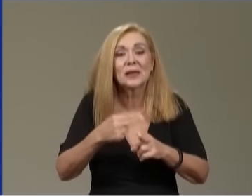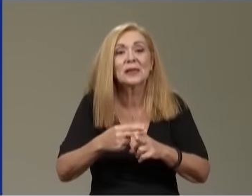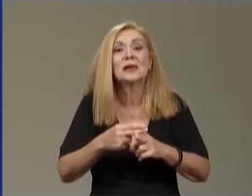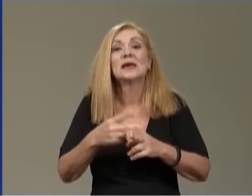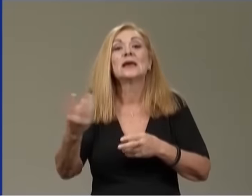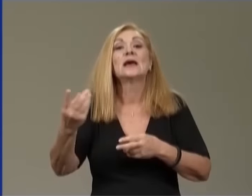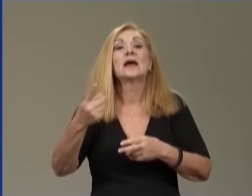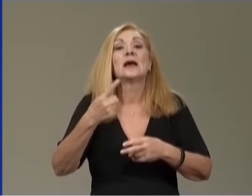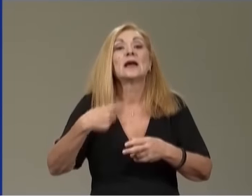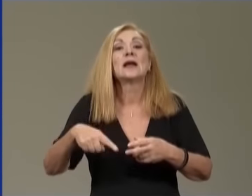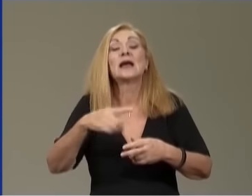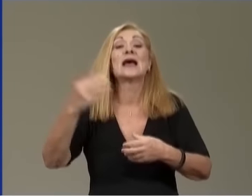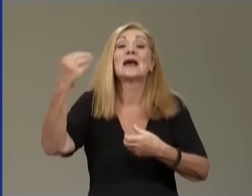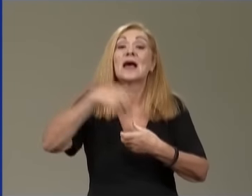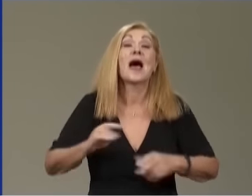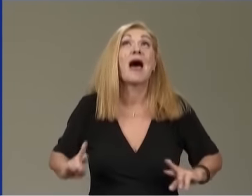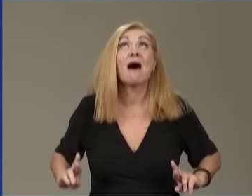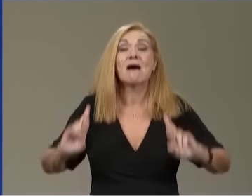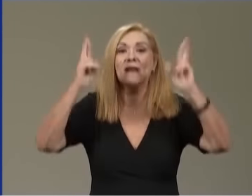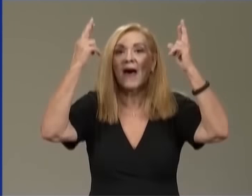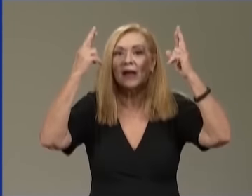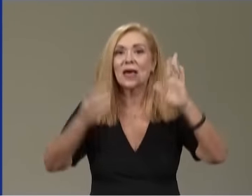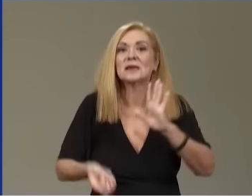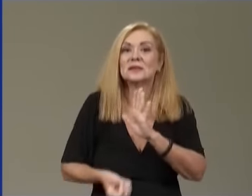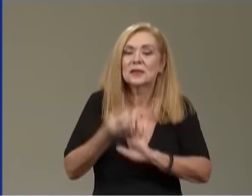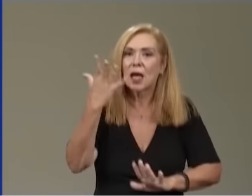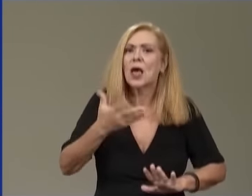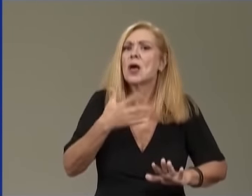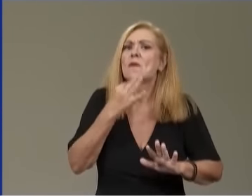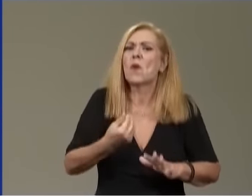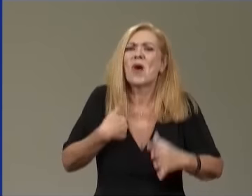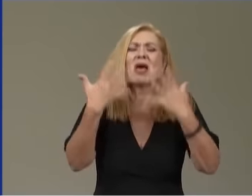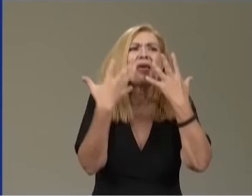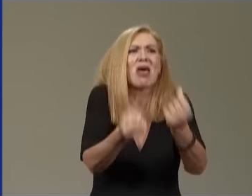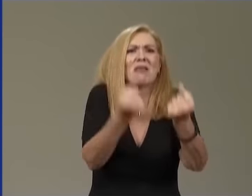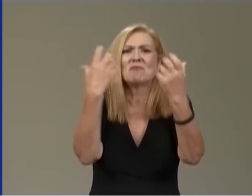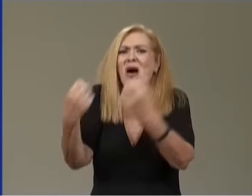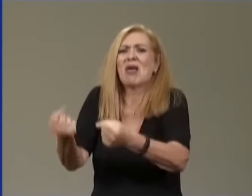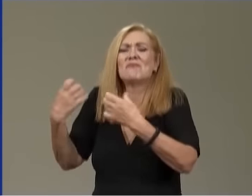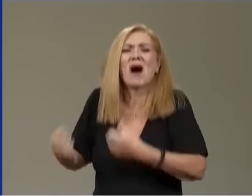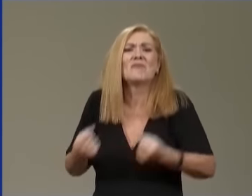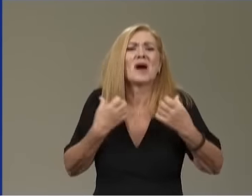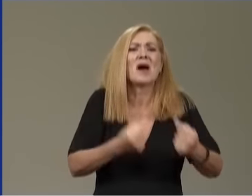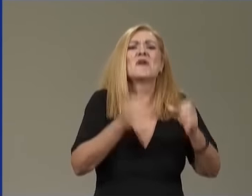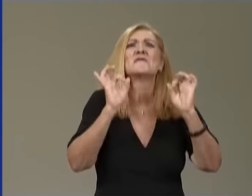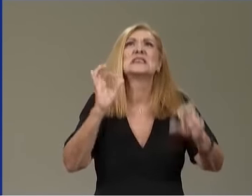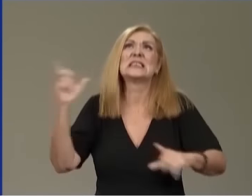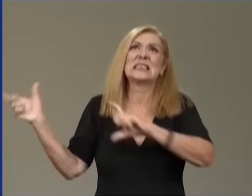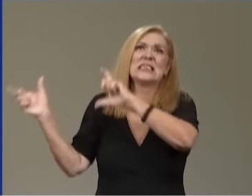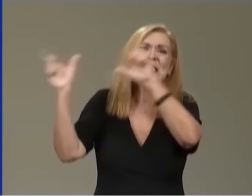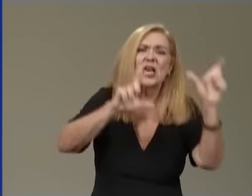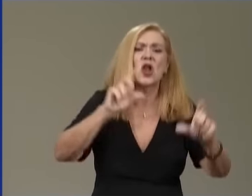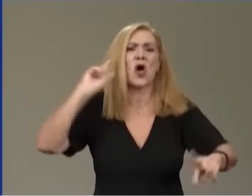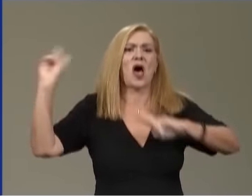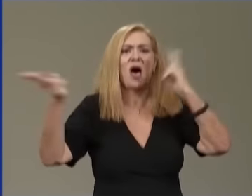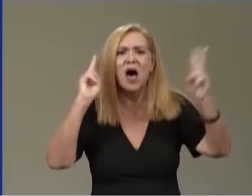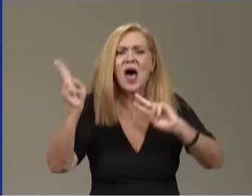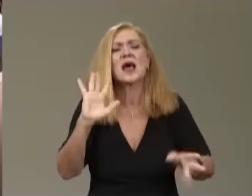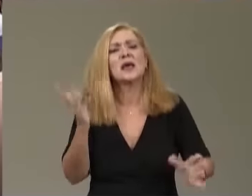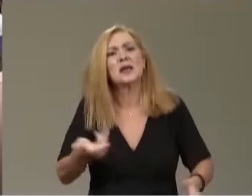συμμετοχή των ανανεώσιμων πηγών ενέργειας, γιατί έχουμε ανεξάντλητες φυσικές πηγές ήλιο, αέρα και